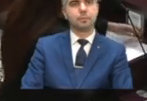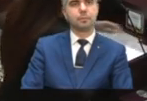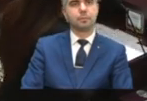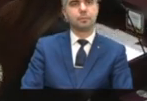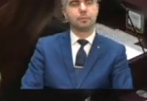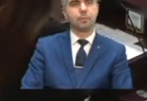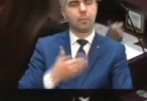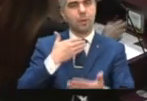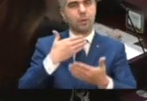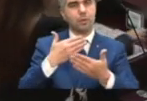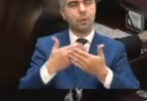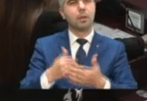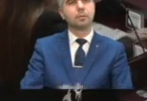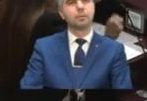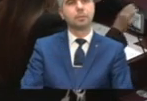شكرا